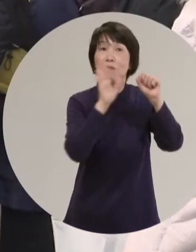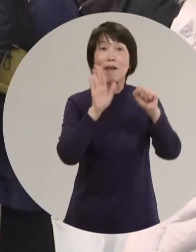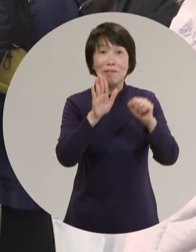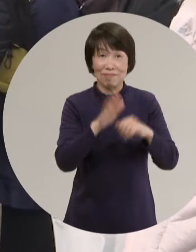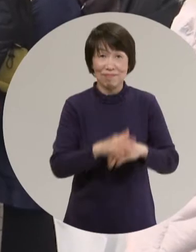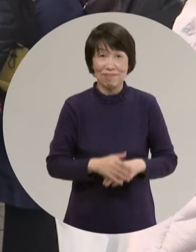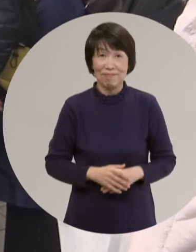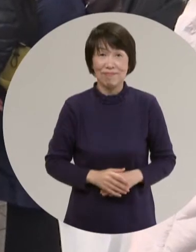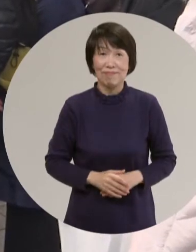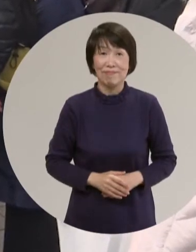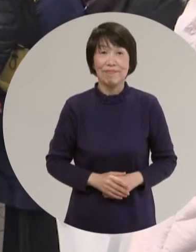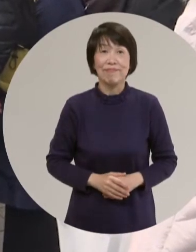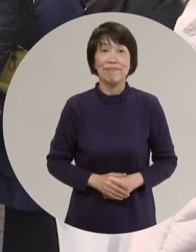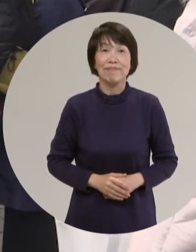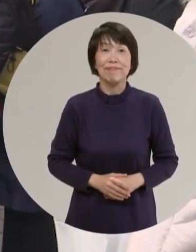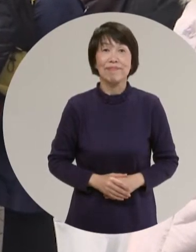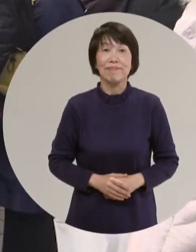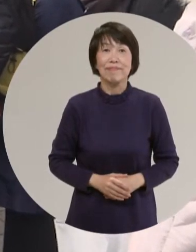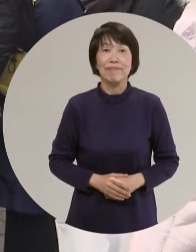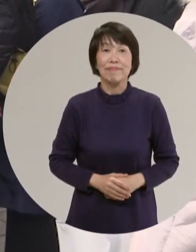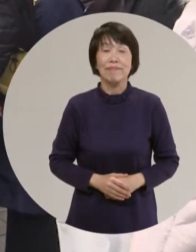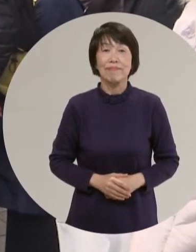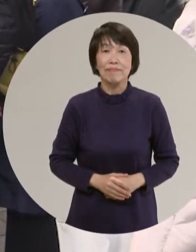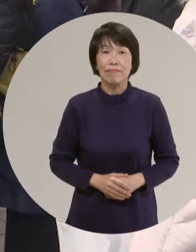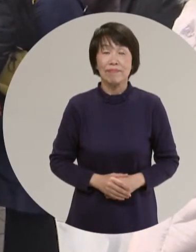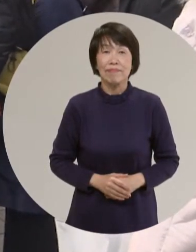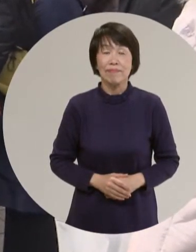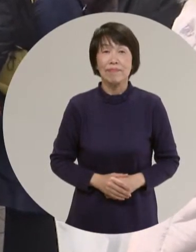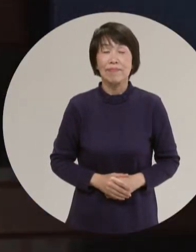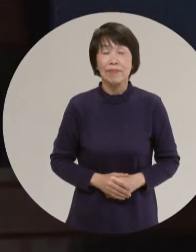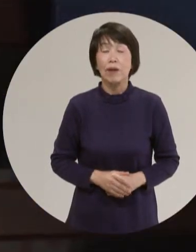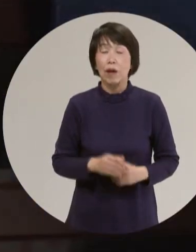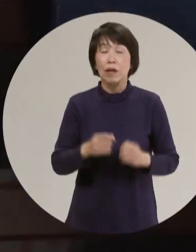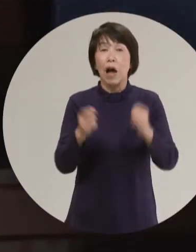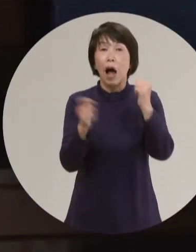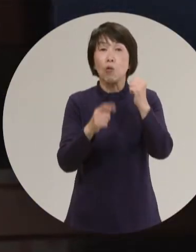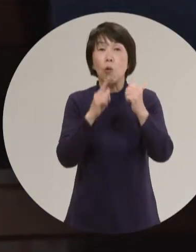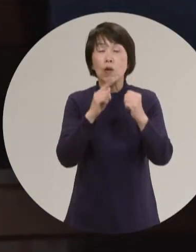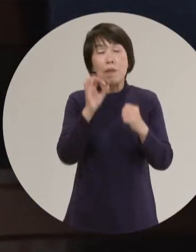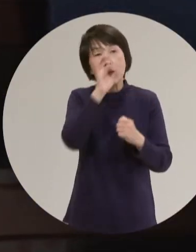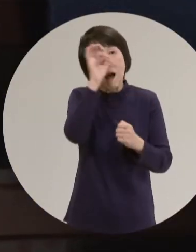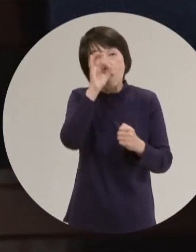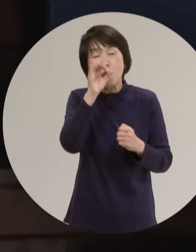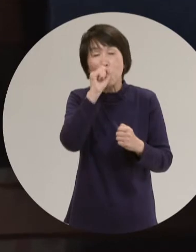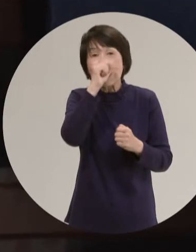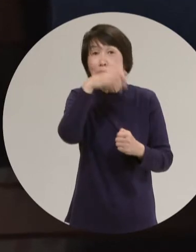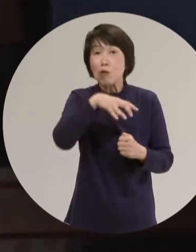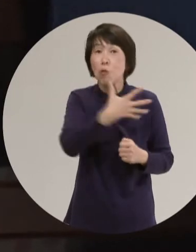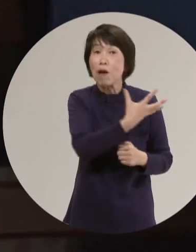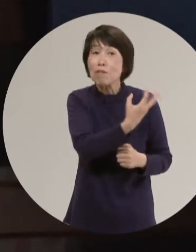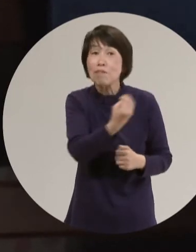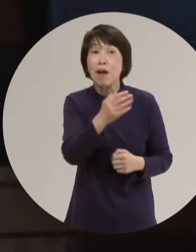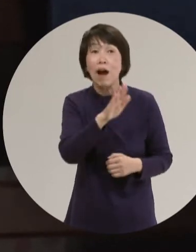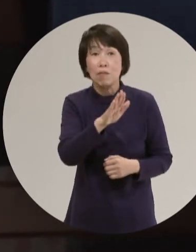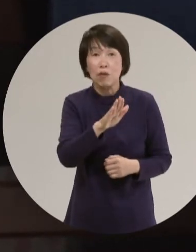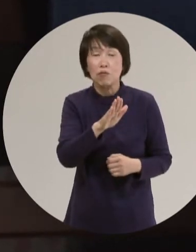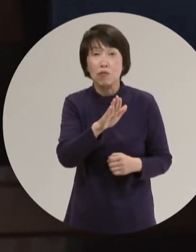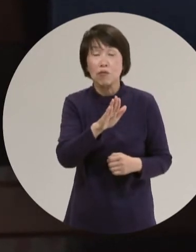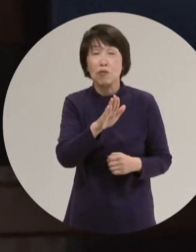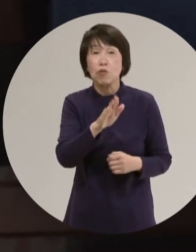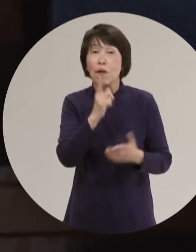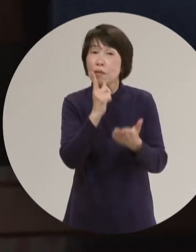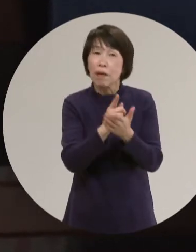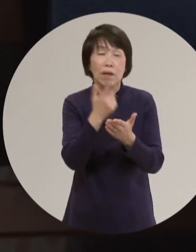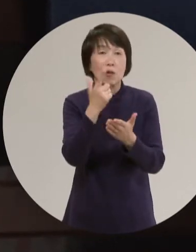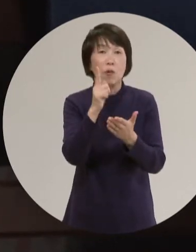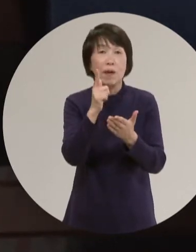し遂げたい目標があるのだそうです。 たくさん観光資源はあるんですけどね、 はい、 それ以外